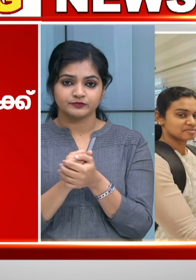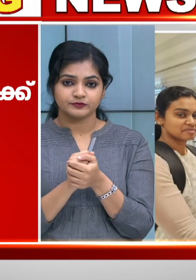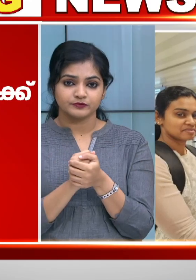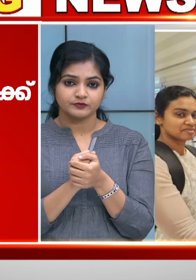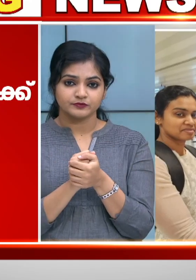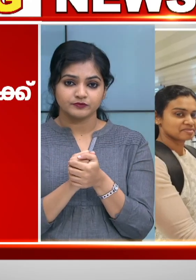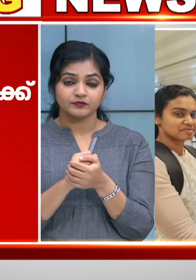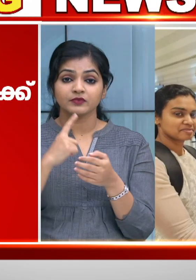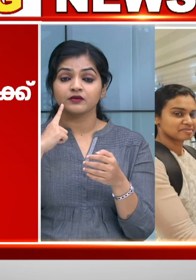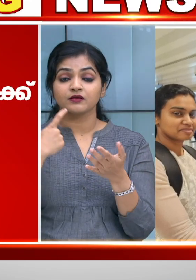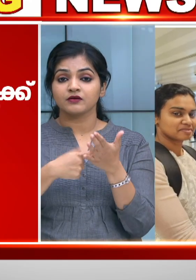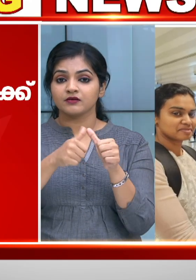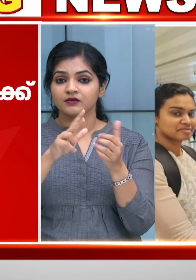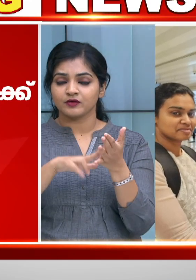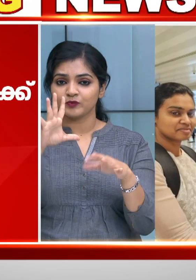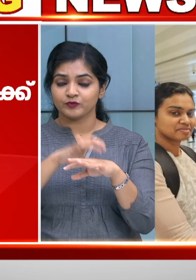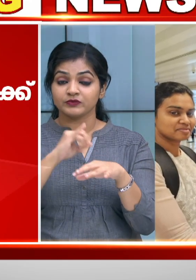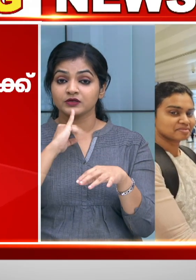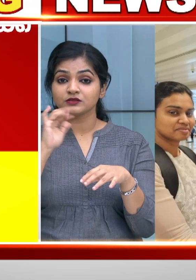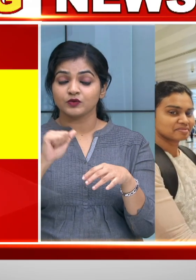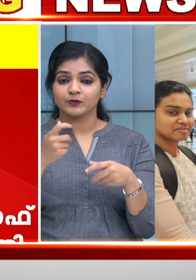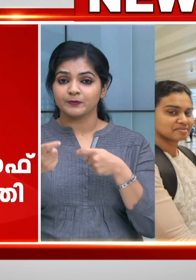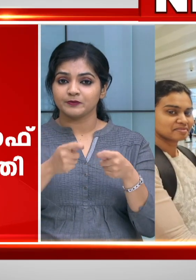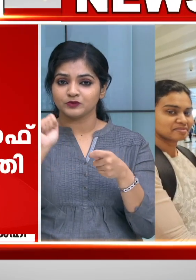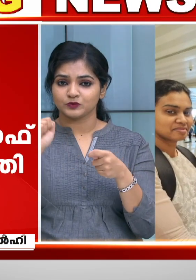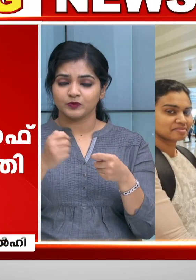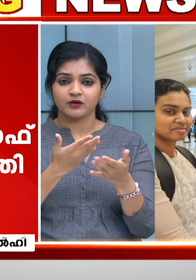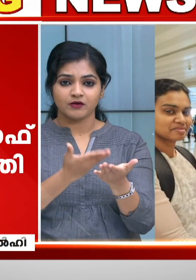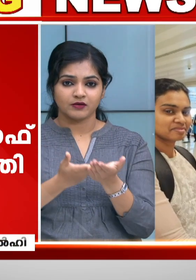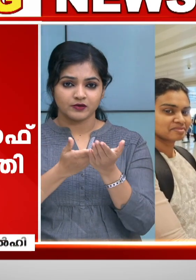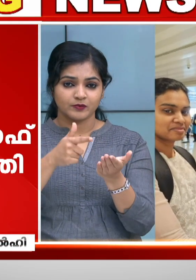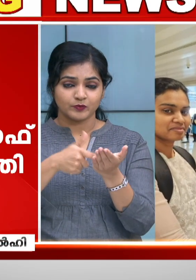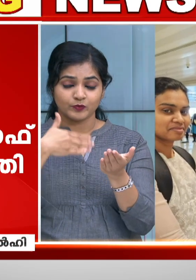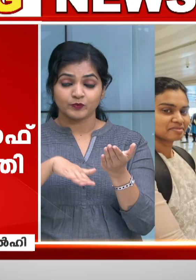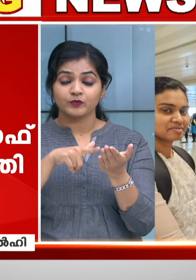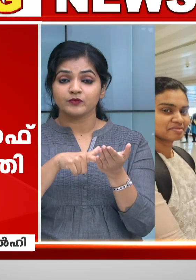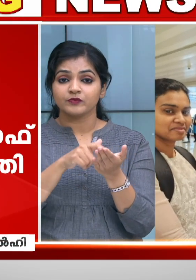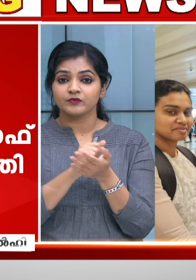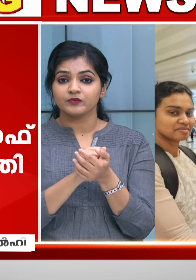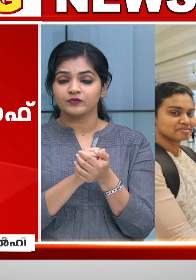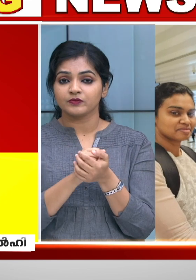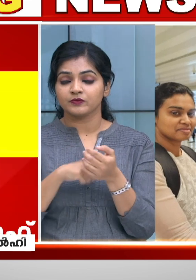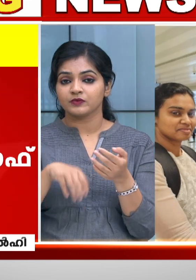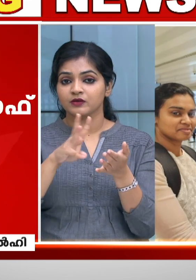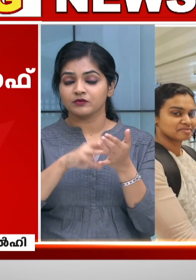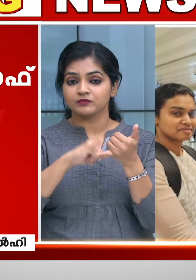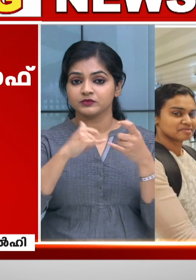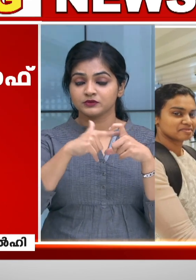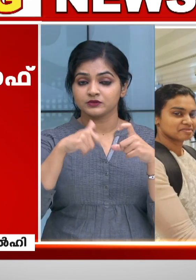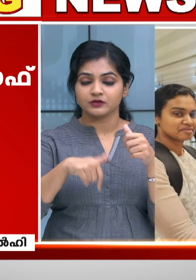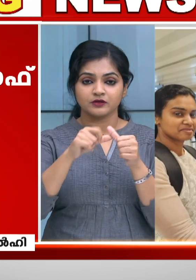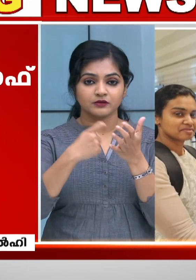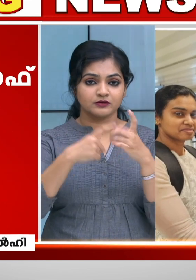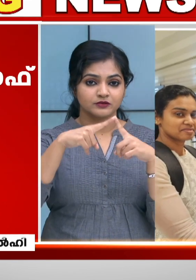ഇറാൻ പിടിച്ചെടുത്ത ഇസ്രായേൽ വ്യവസായിയുടെ ഉടമസ്ഥതയിലുള്ള ചരക്ക് കപ്പൽ MSC ഏരിസിൽ